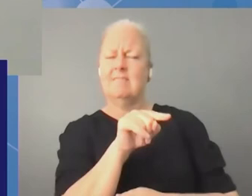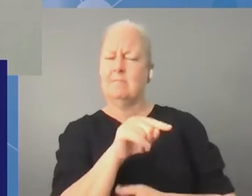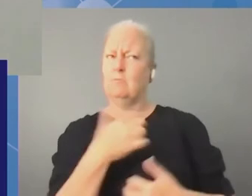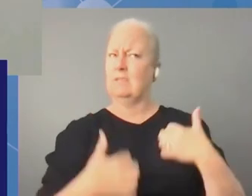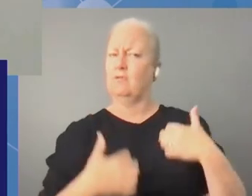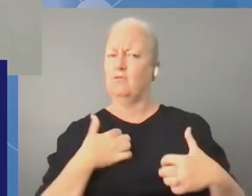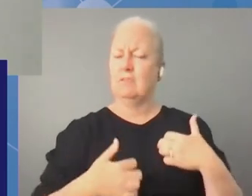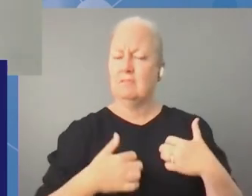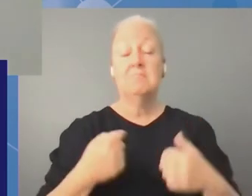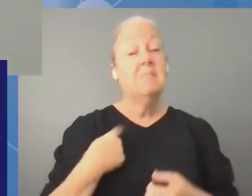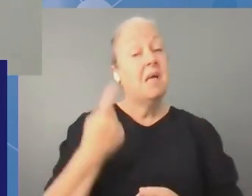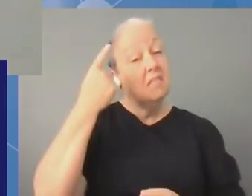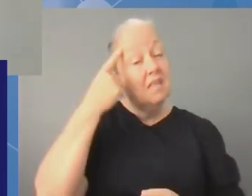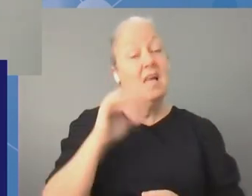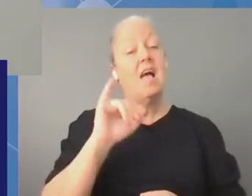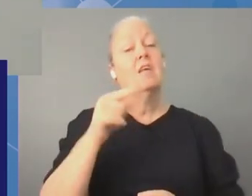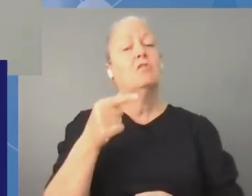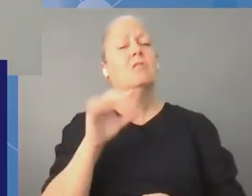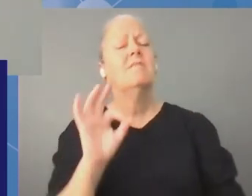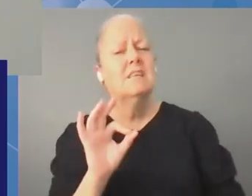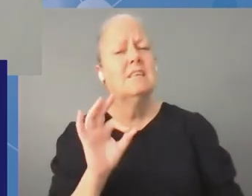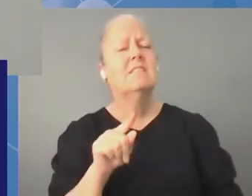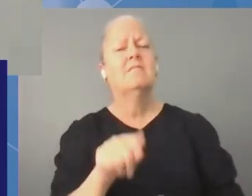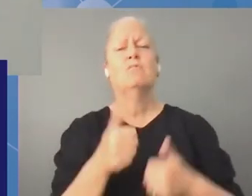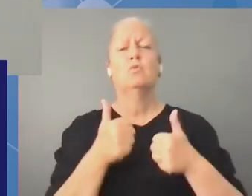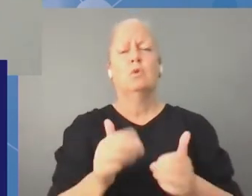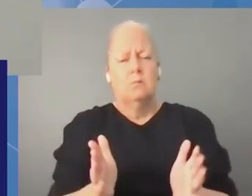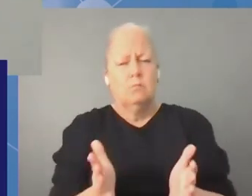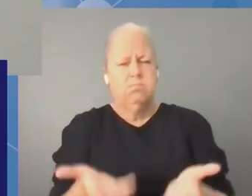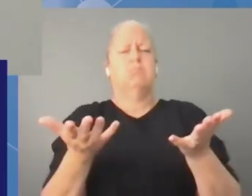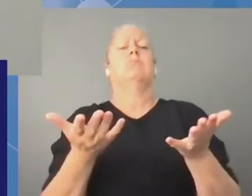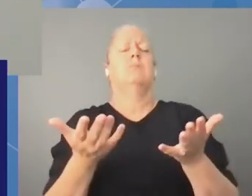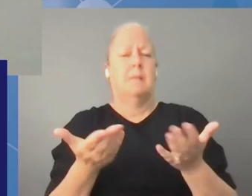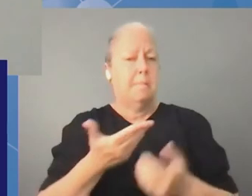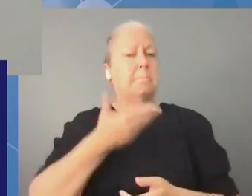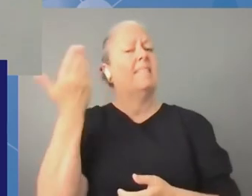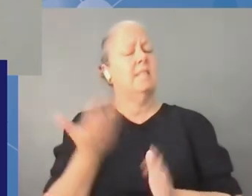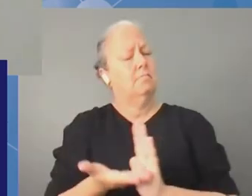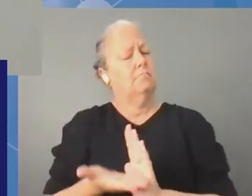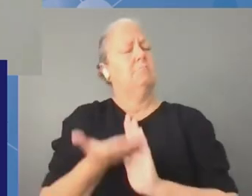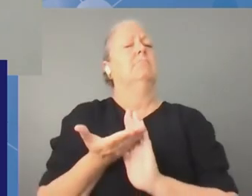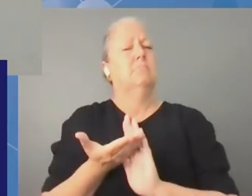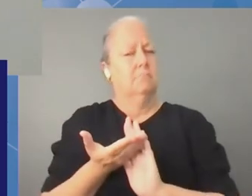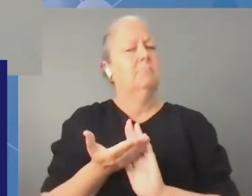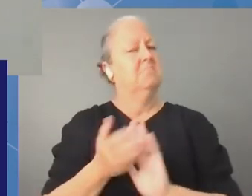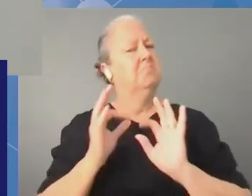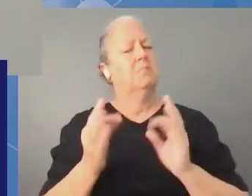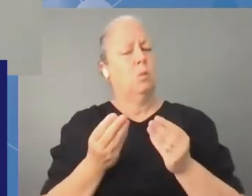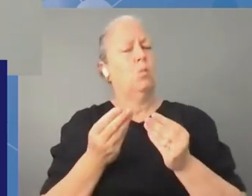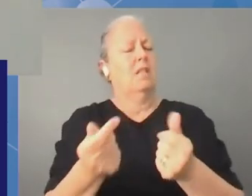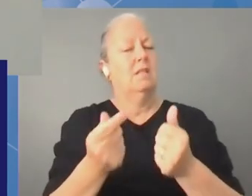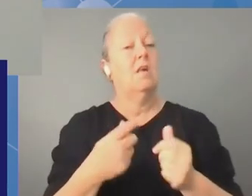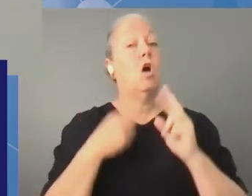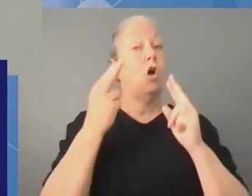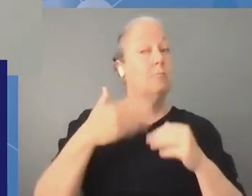问题，比如人工智能的吧，所以我相信这一次的分会